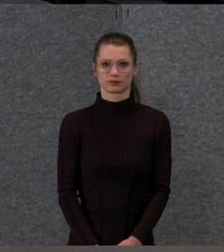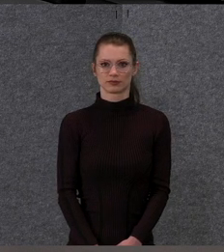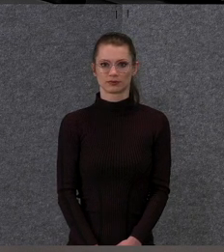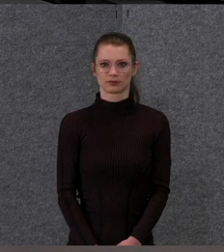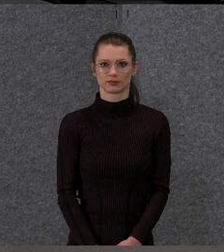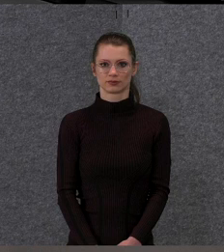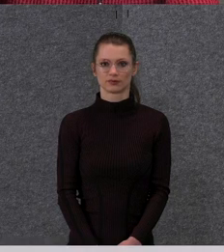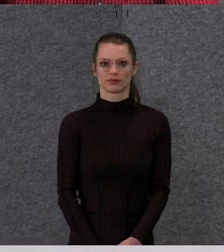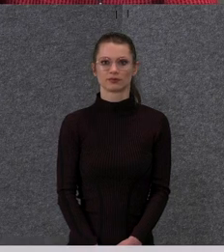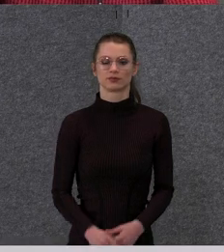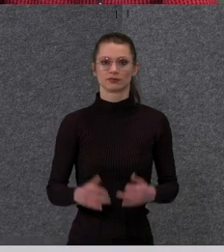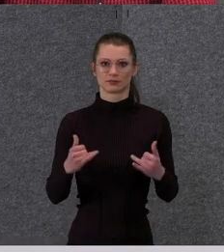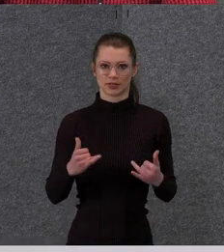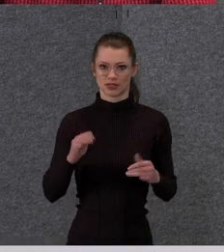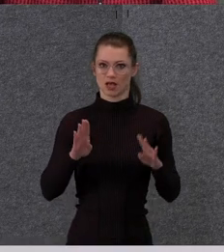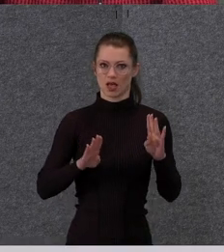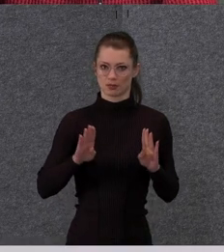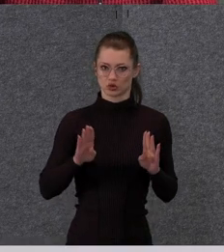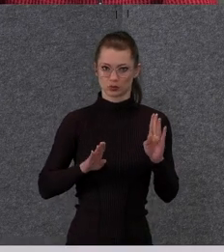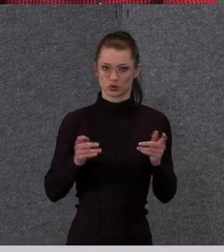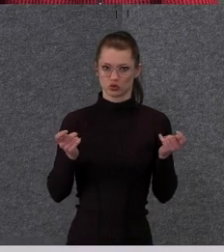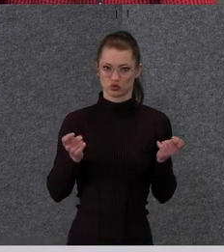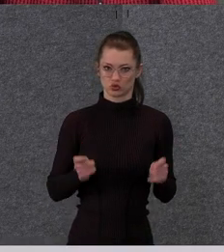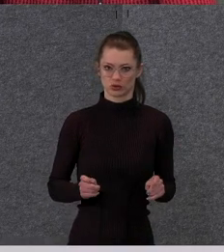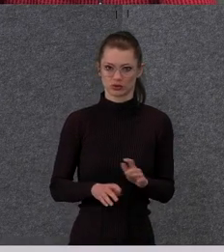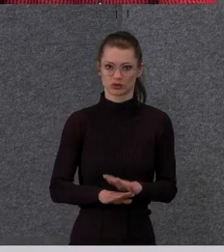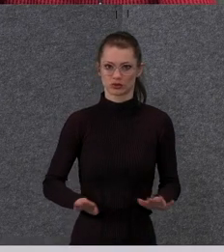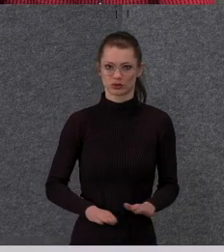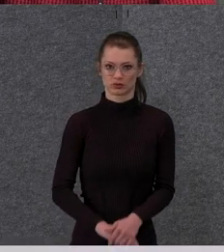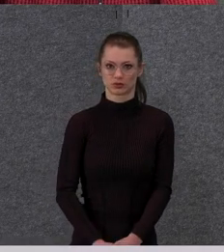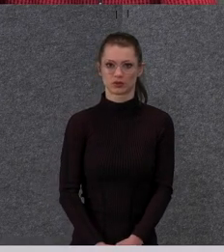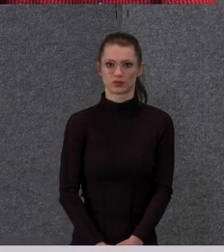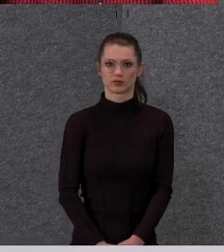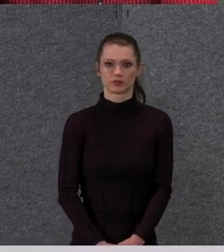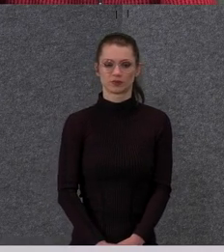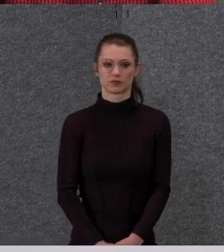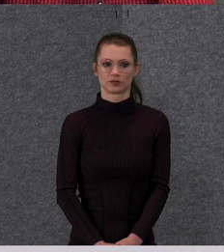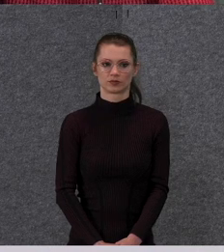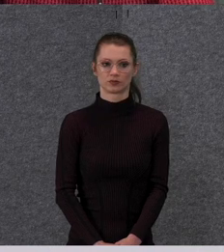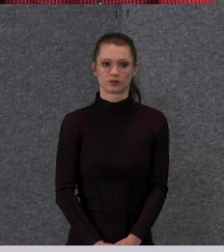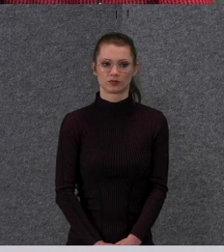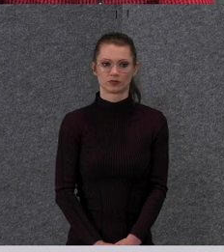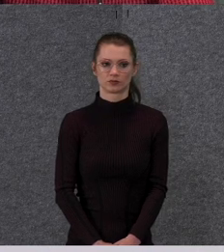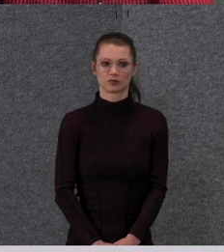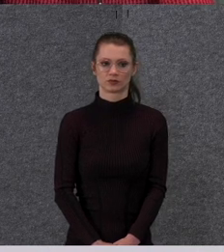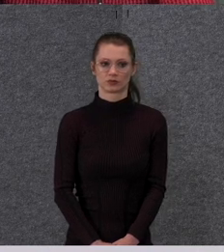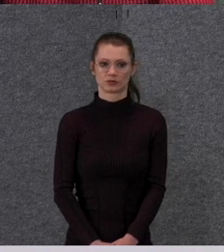Ich schließe jetzt die Abstimmung, dann warten wir noch auf die Stimmen, die uns vielleicht noch erreichen.